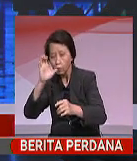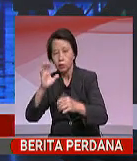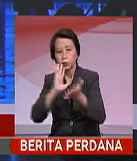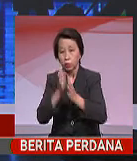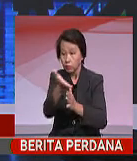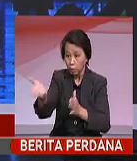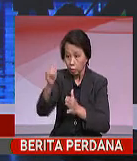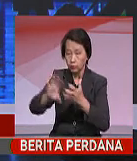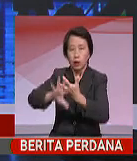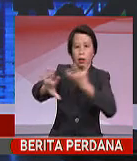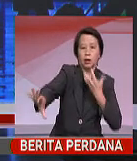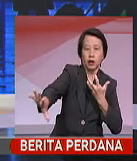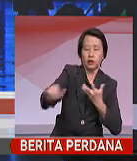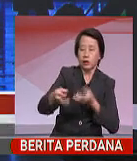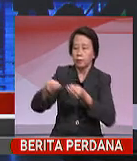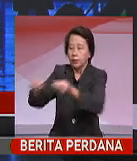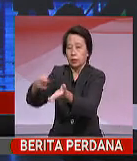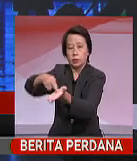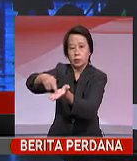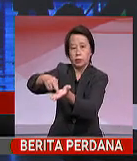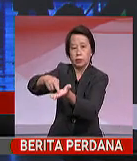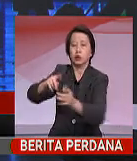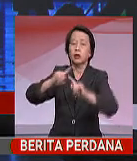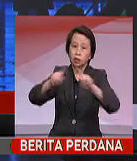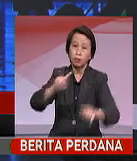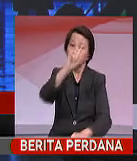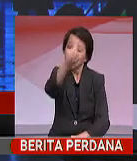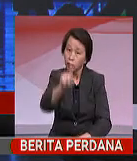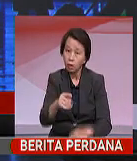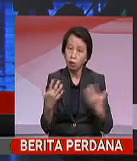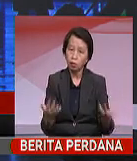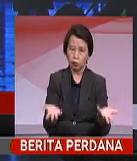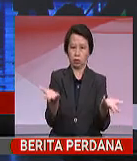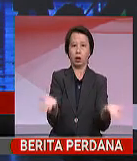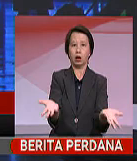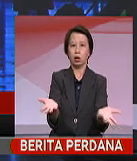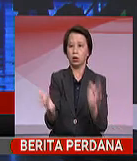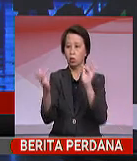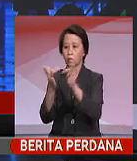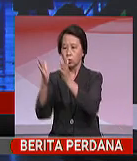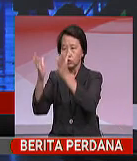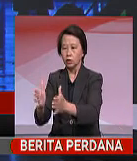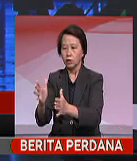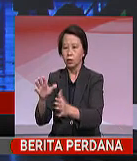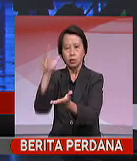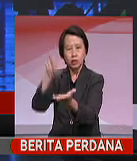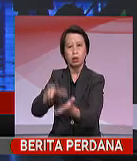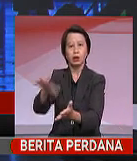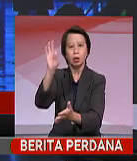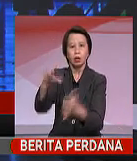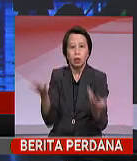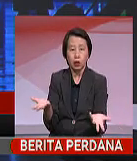agar mereka boleh diasingkan dan diberikan rawatan. Namun persoalan timbul, bagaimana kontak rapat